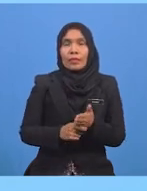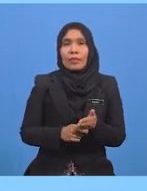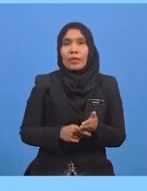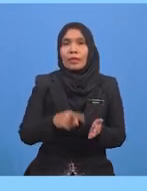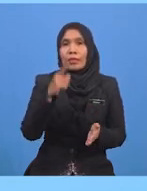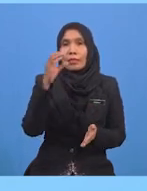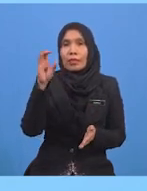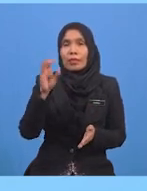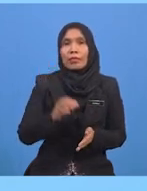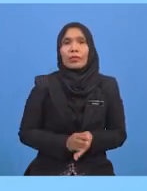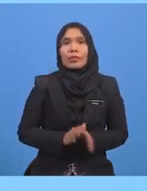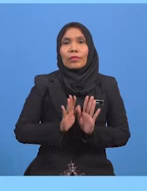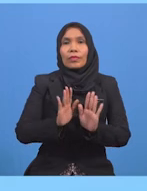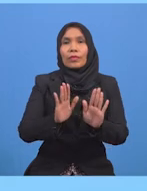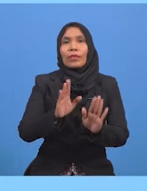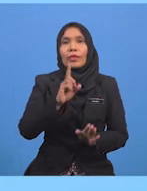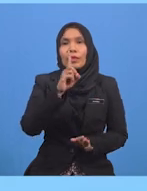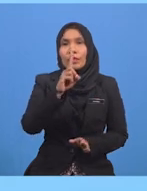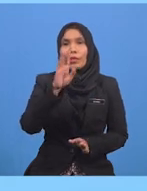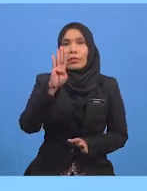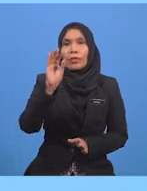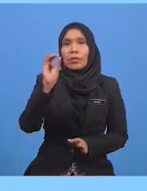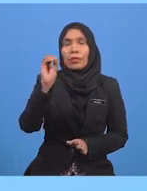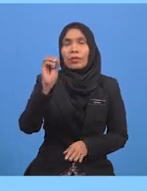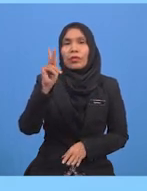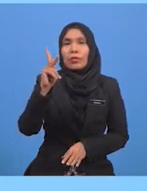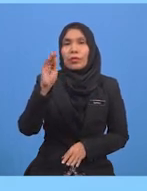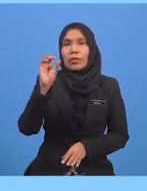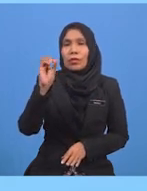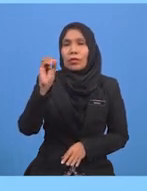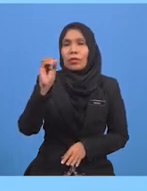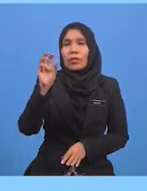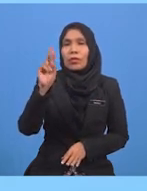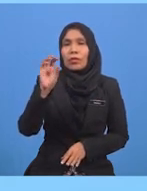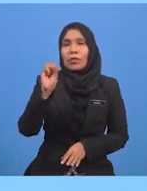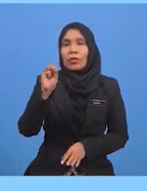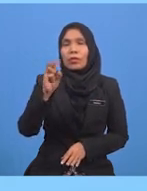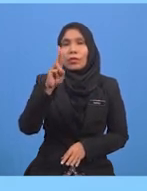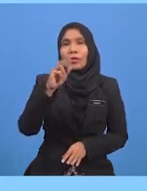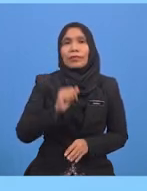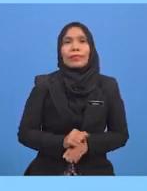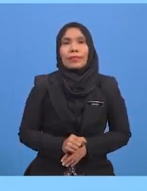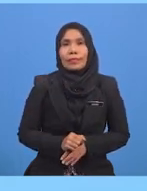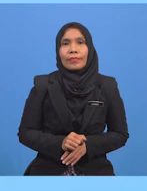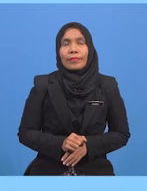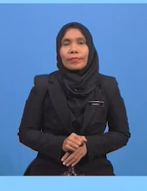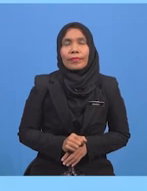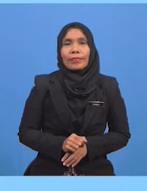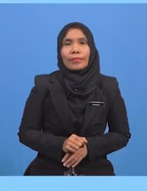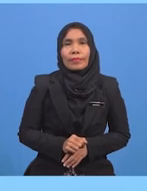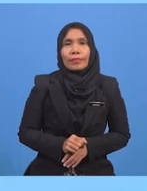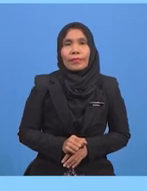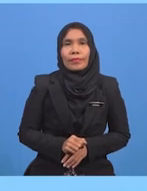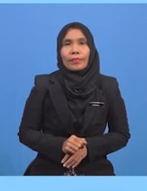tolak 140 cos R. Kita manipulasi rumus dengan